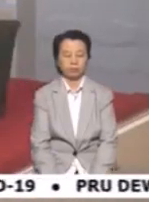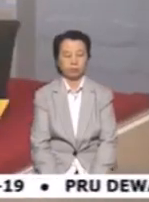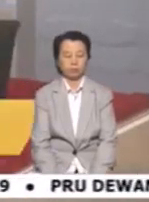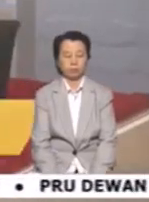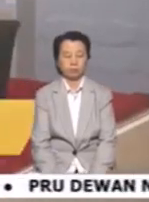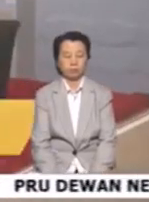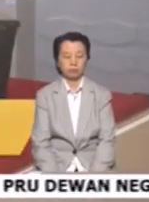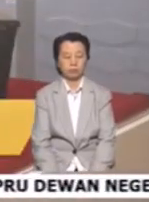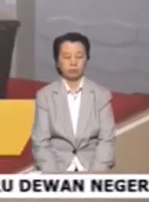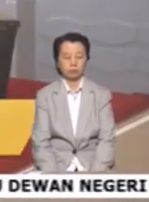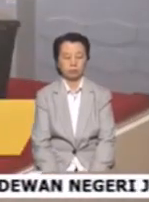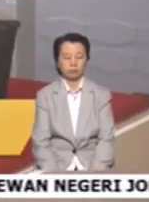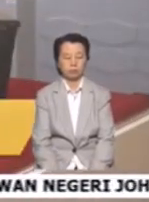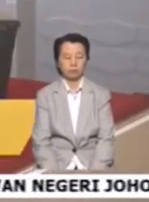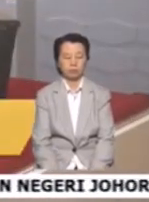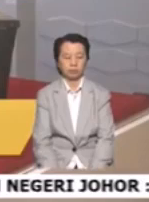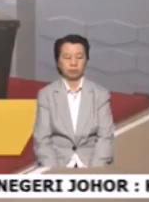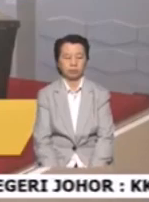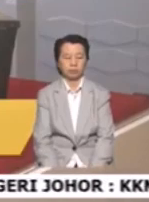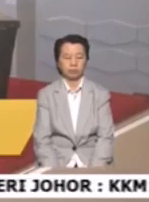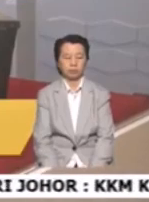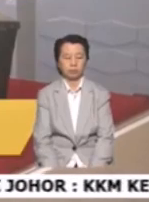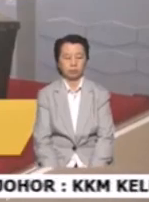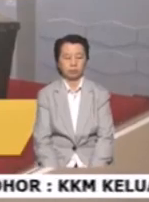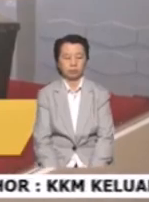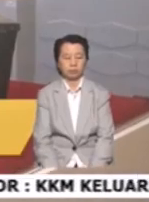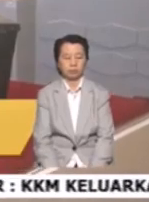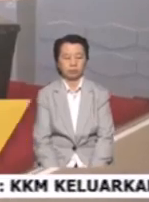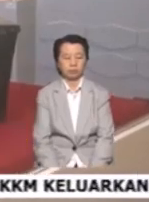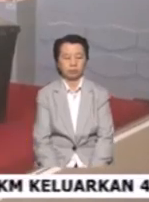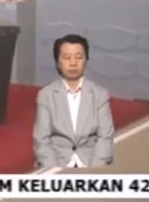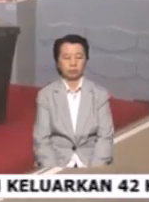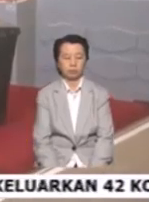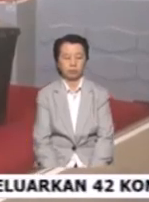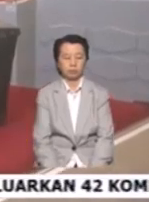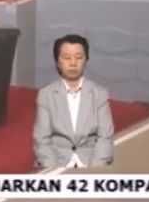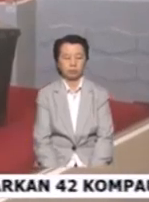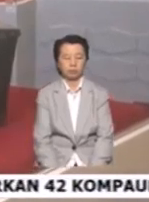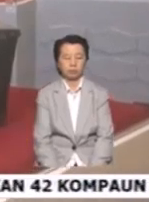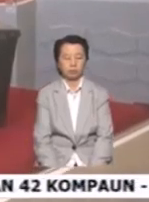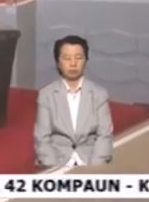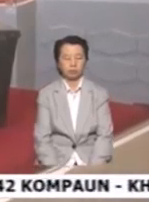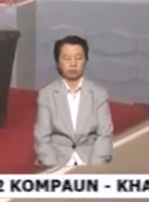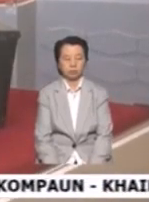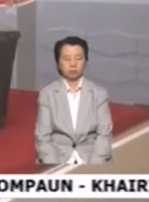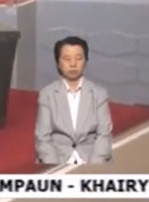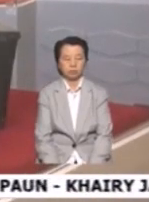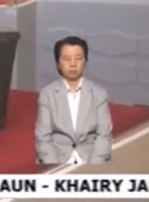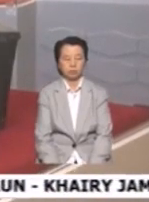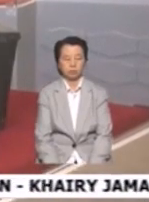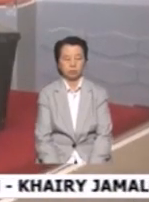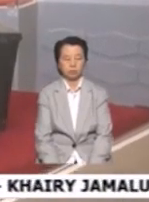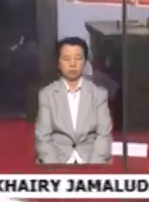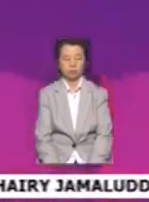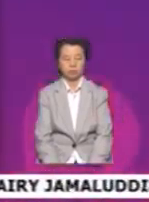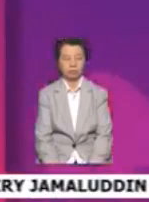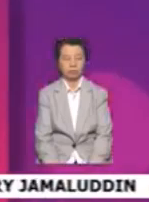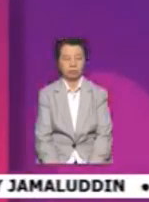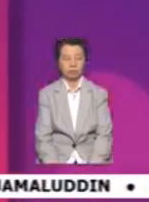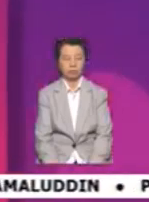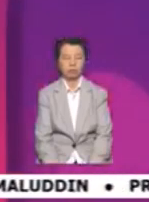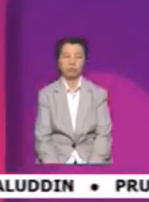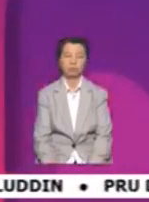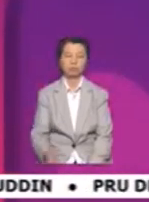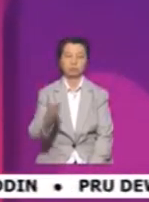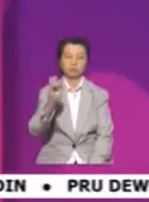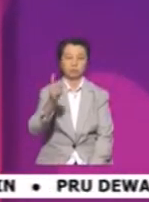Beri saya satu minit untuk hashtag Fakta PRU mengenai dua jenis pilihan raya.